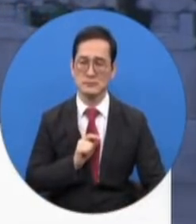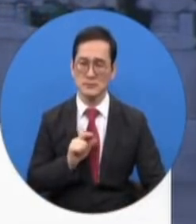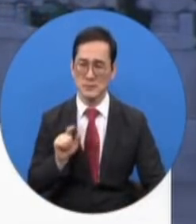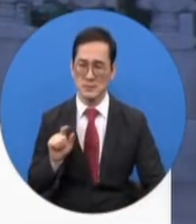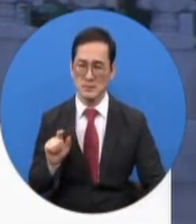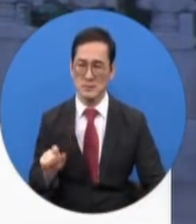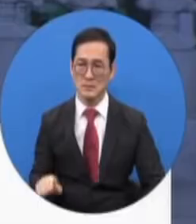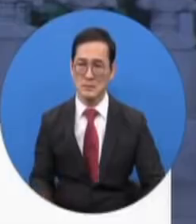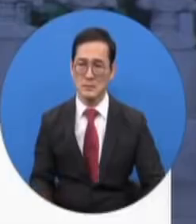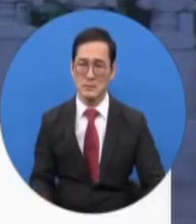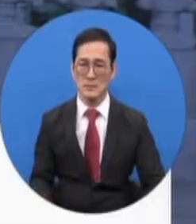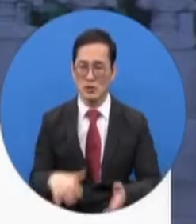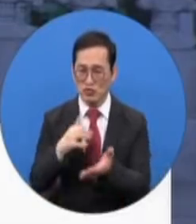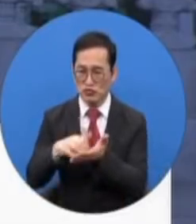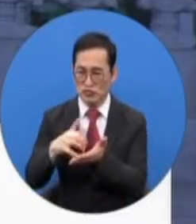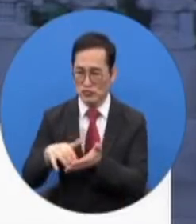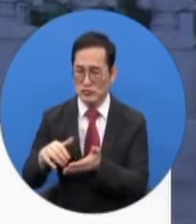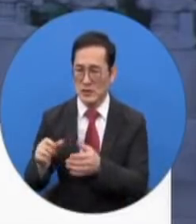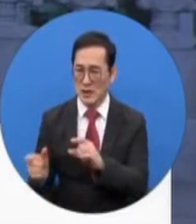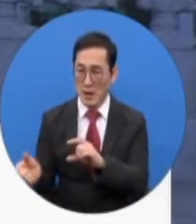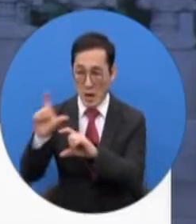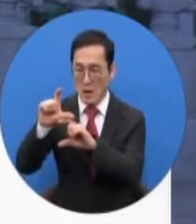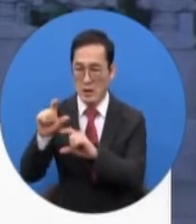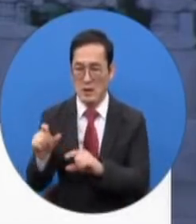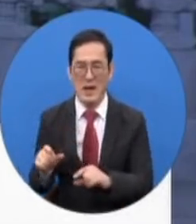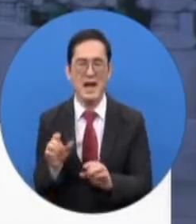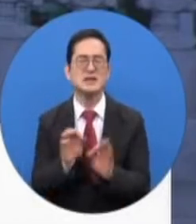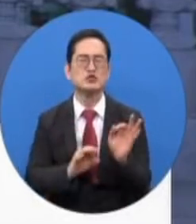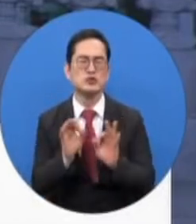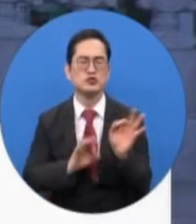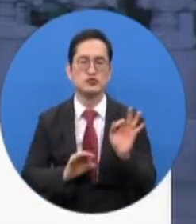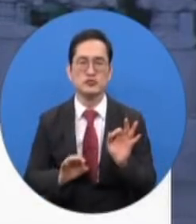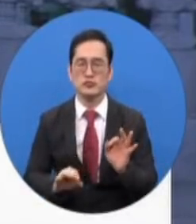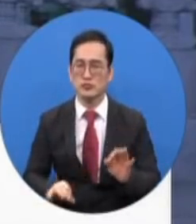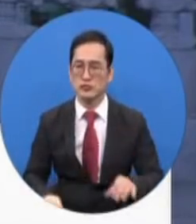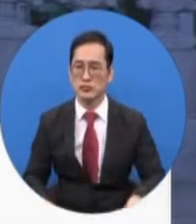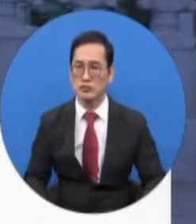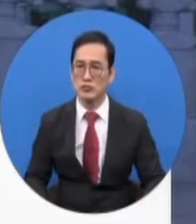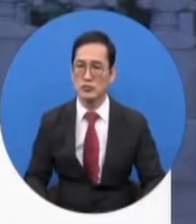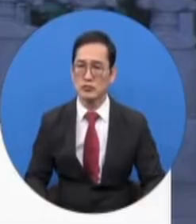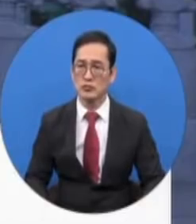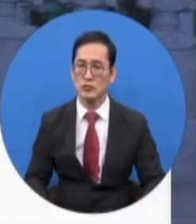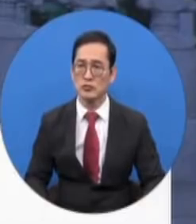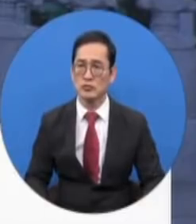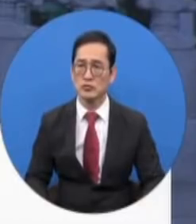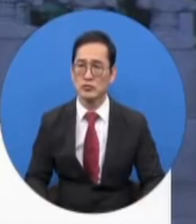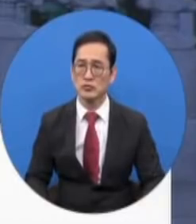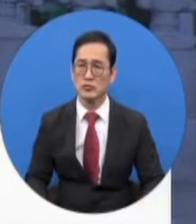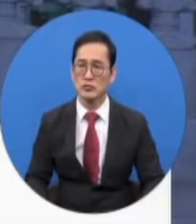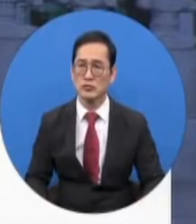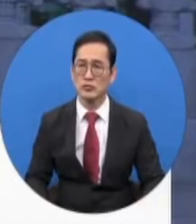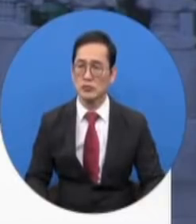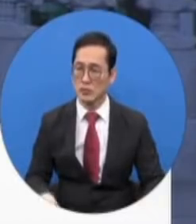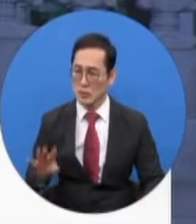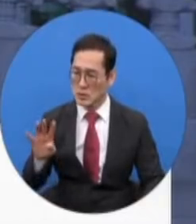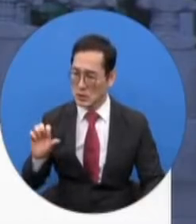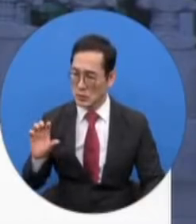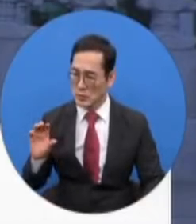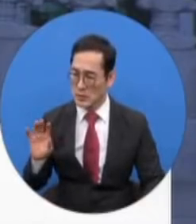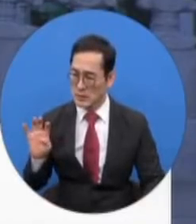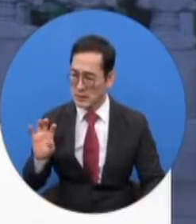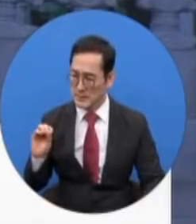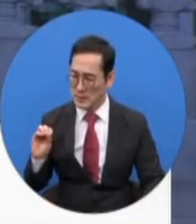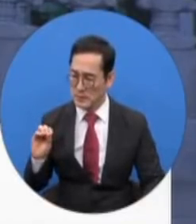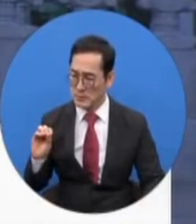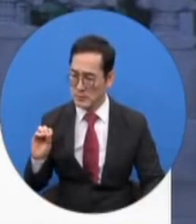정부에서 집계 착오가 있었다, 누락됐다라고 실수를 인정했는데 그렇다 하더라도 누락된 걸 포함해서라도 하룻밤 사이에 62만